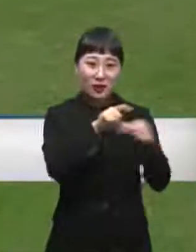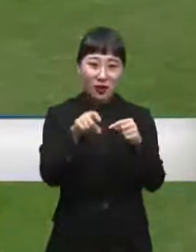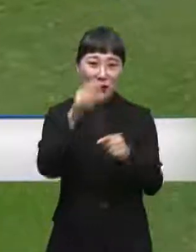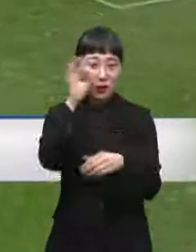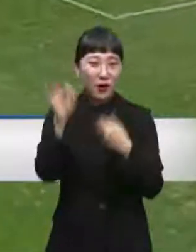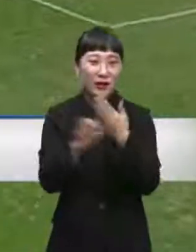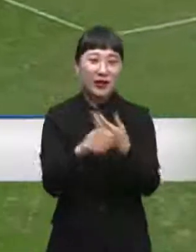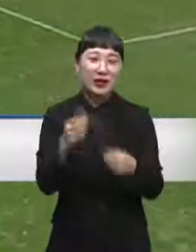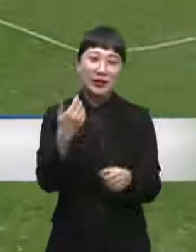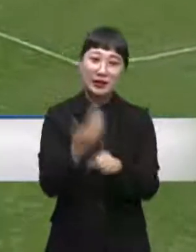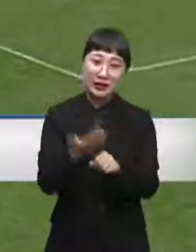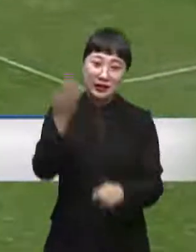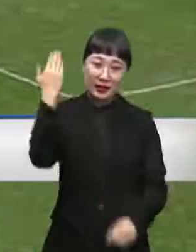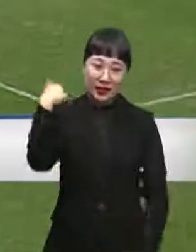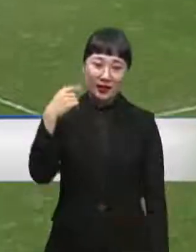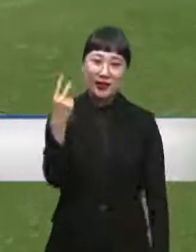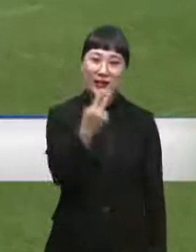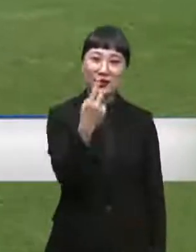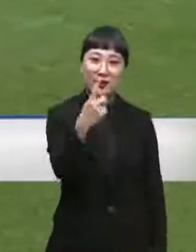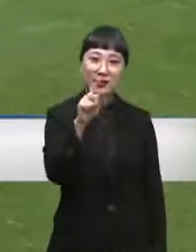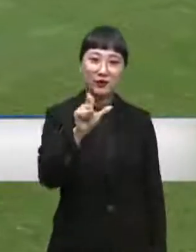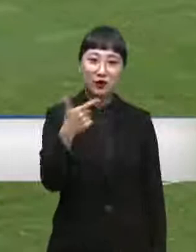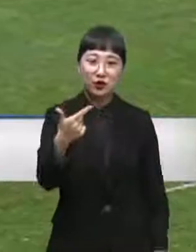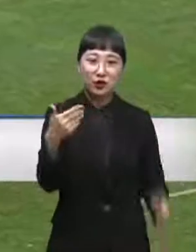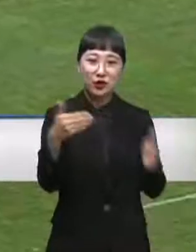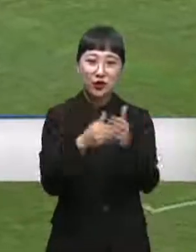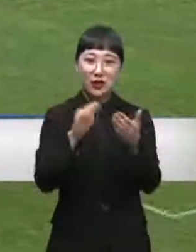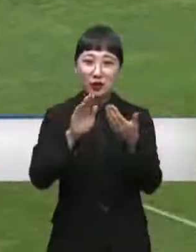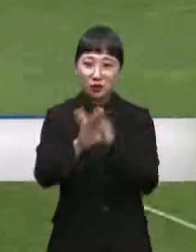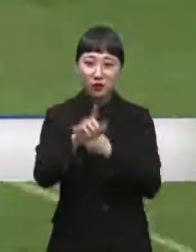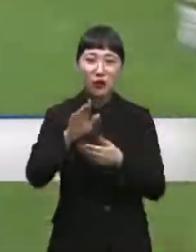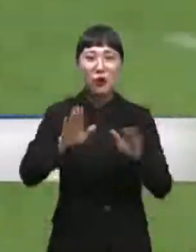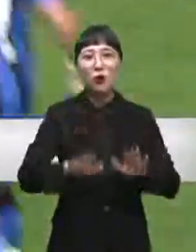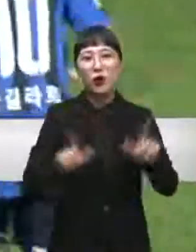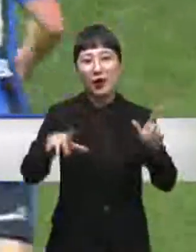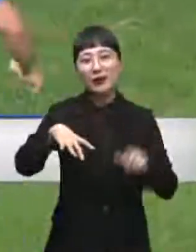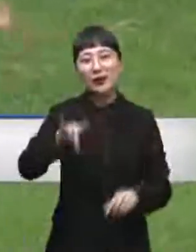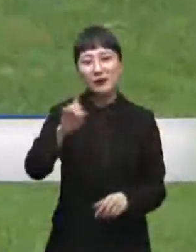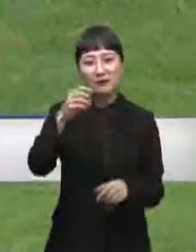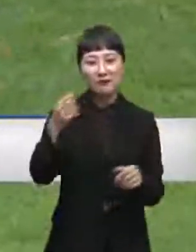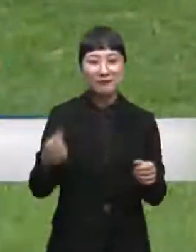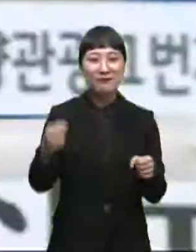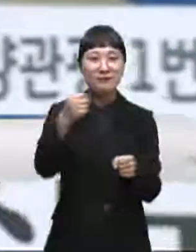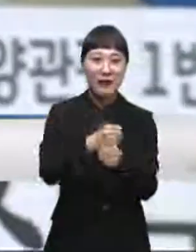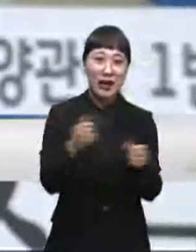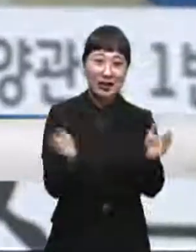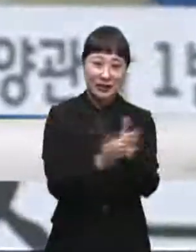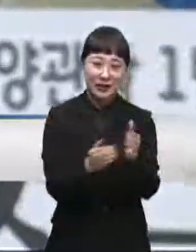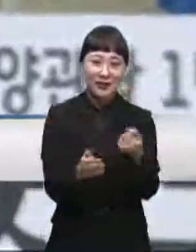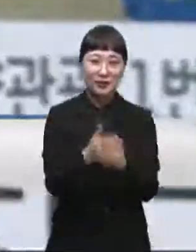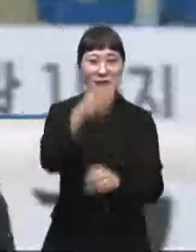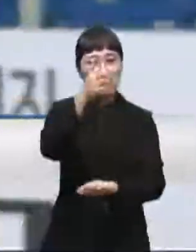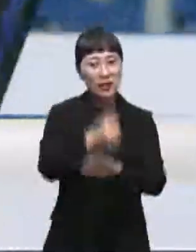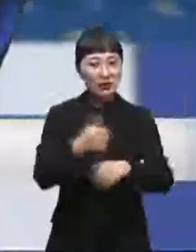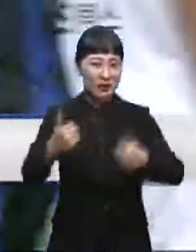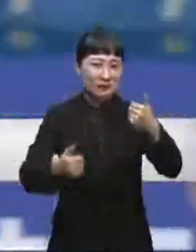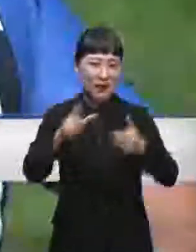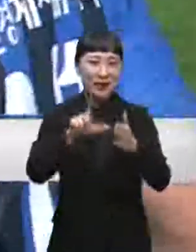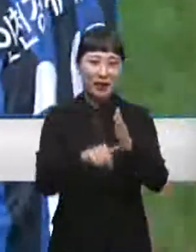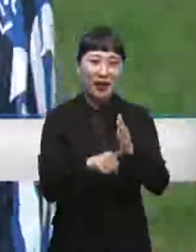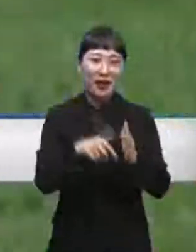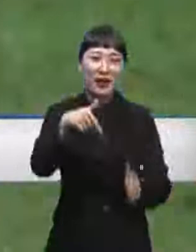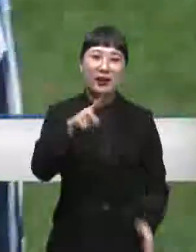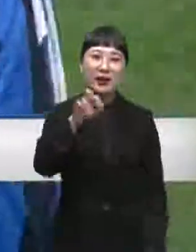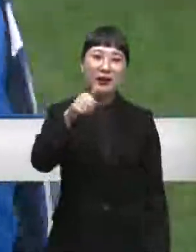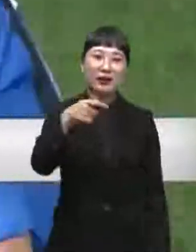2016년 이후 5년 연속 최종 라운드 생존의 성공했습니다 2019 시절 스플릿 마지막 경기에서 경남과 어렵게 비교